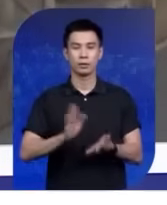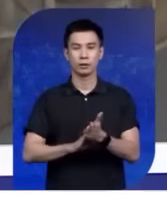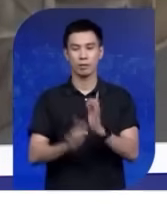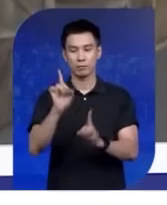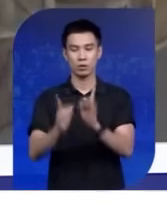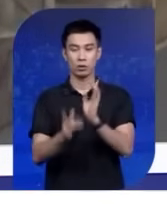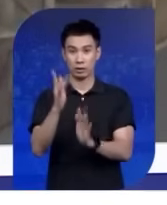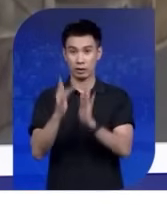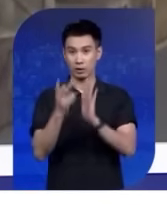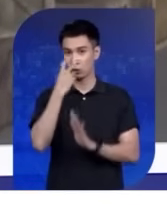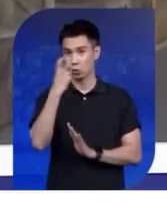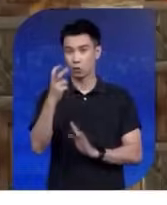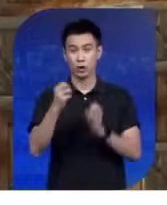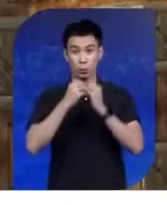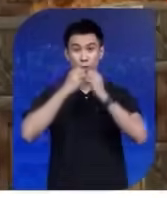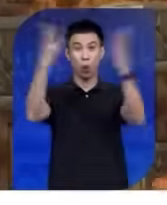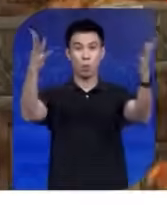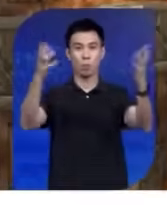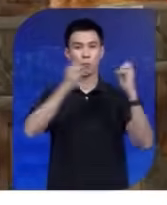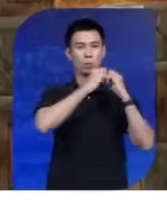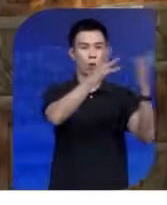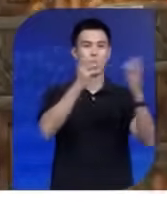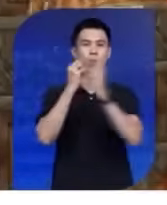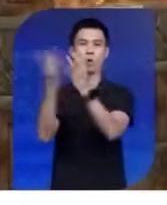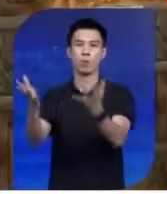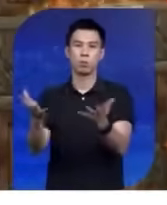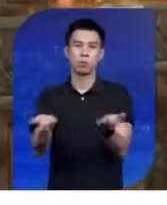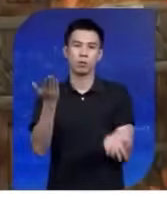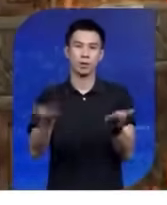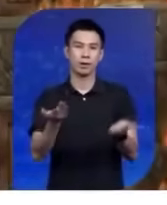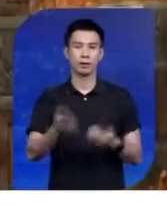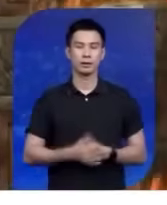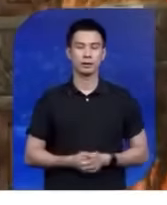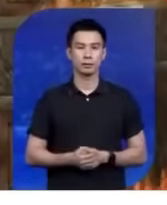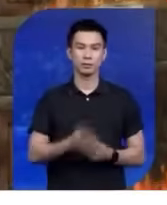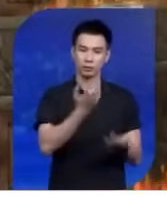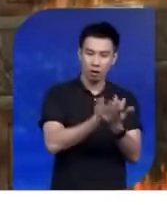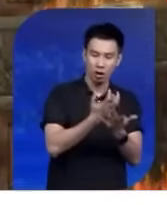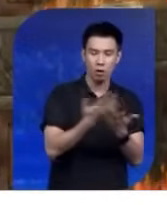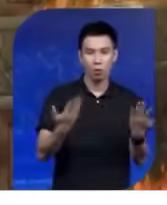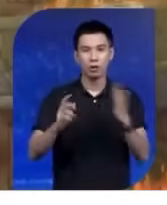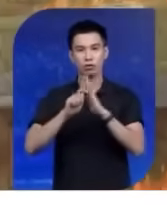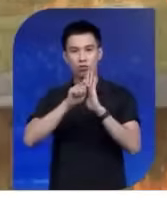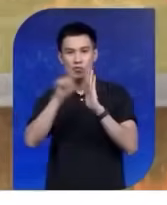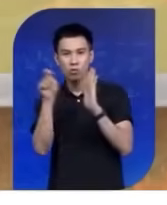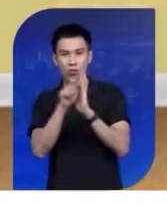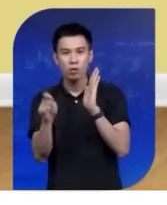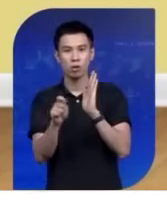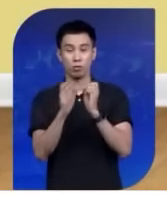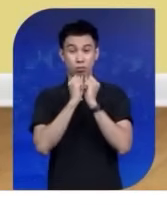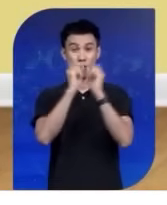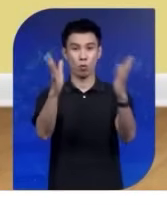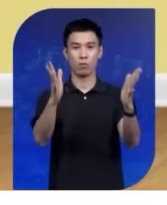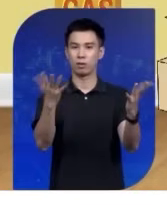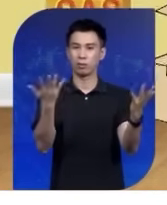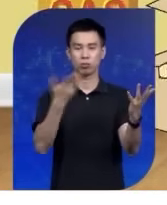cần đề Phòng xảy ra cháy nổ ở các khu dân cư khu chợ nhà xưởng để phòng tránh tốt nhất quý vị nên sắp xếp hàng hóa gọn gàng tránh